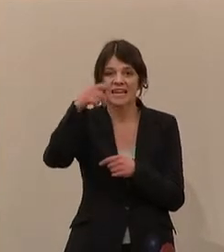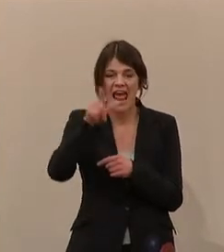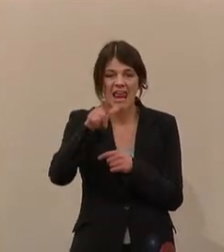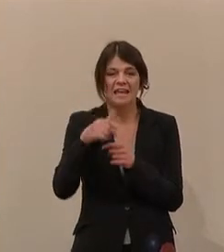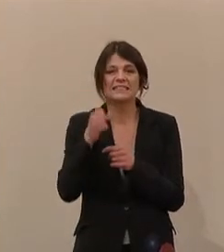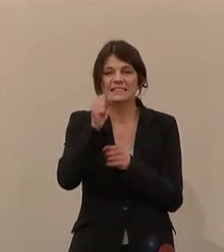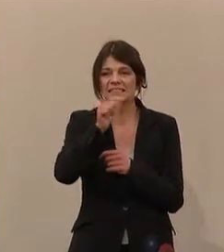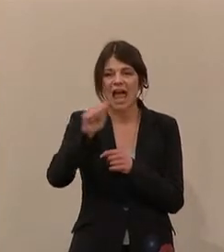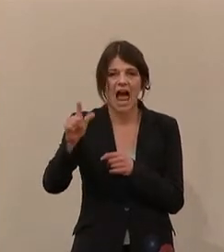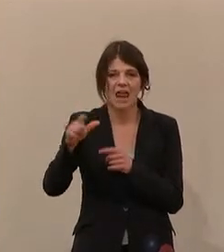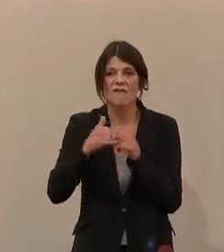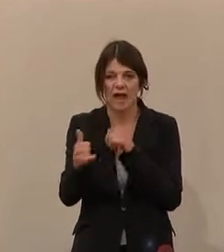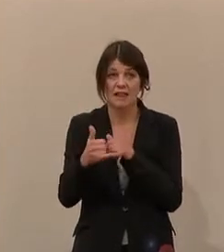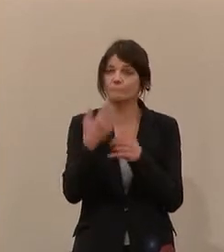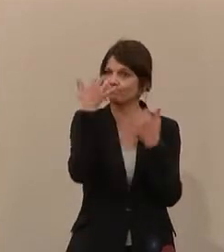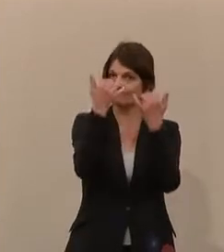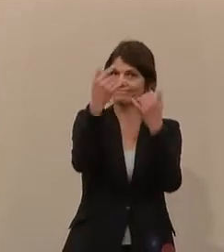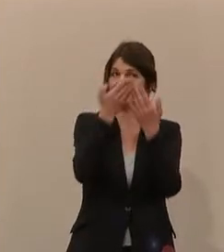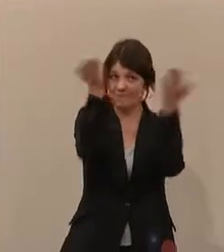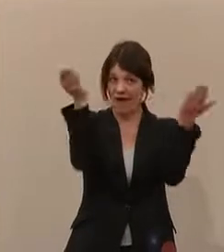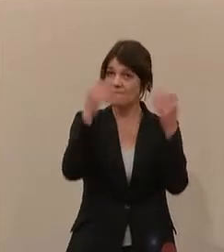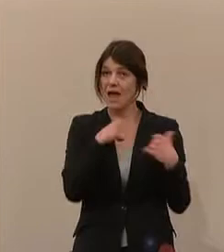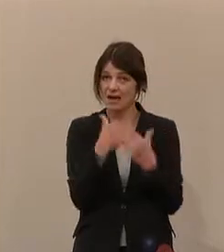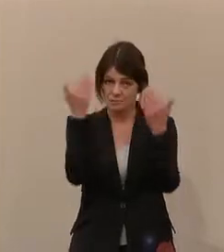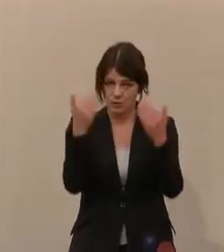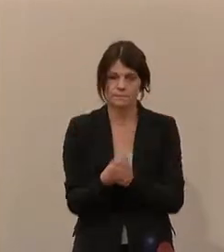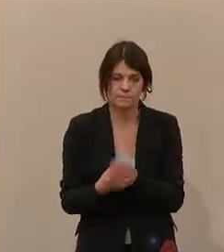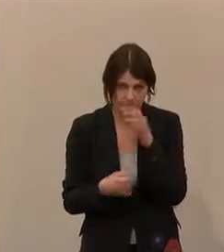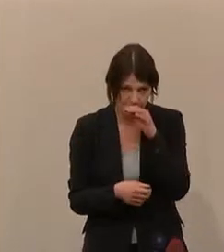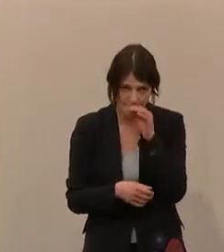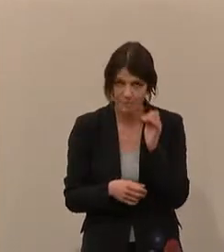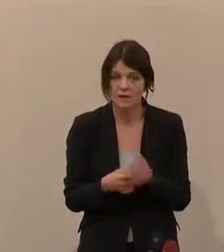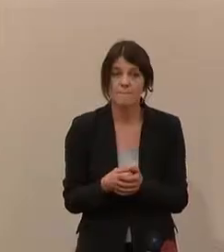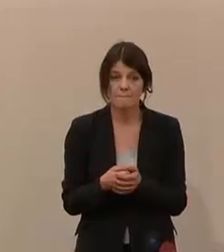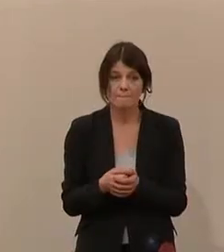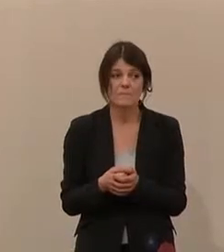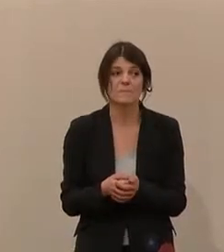Saalfelden, die hier in den Zuschauerrängen sitzt. Meine lieben Abgeordneten,